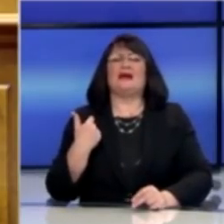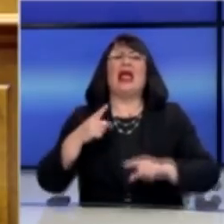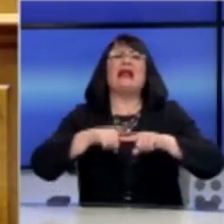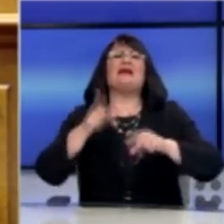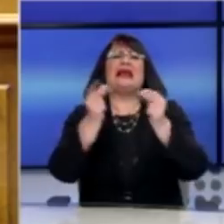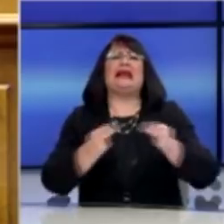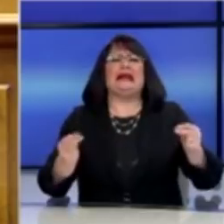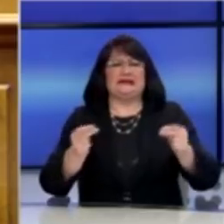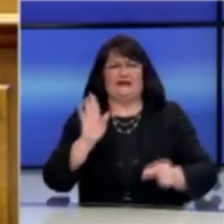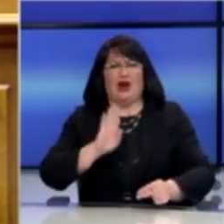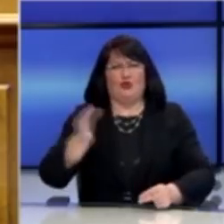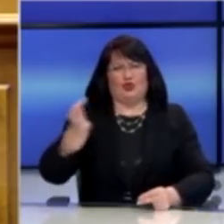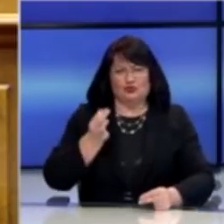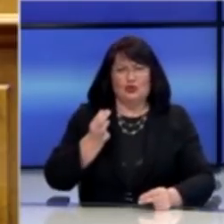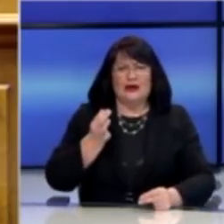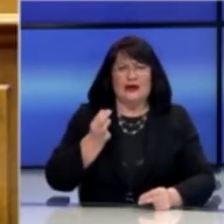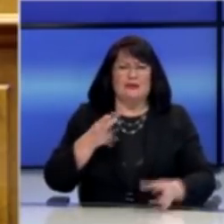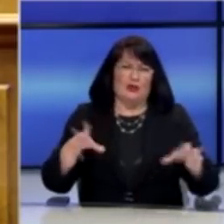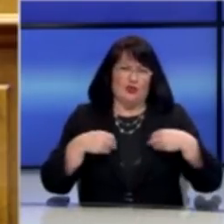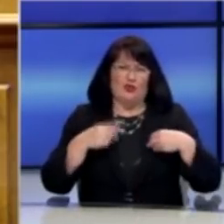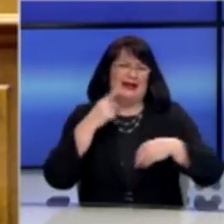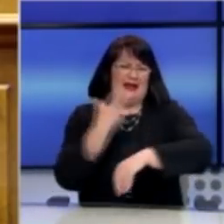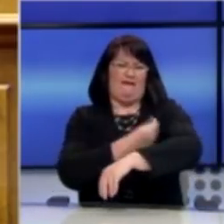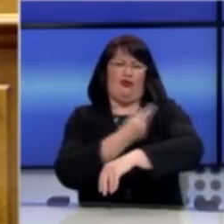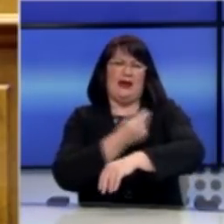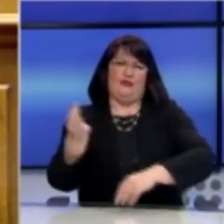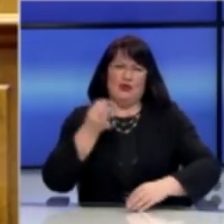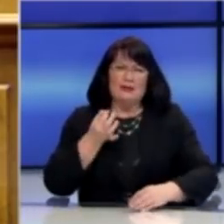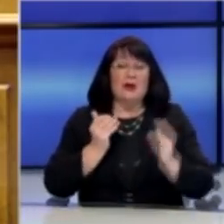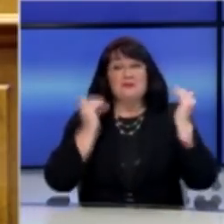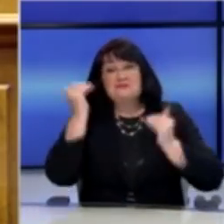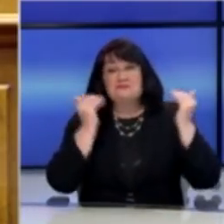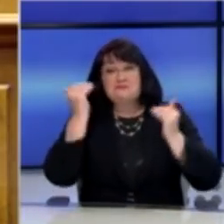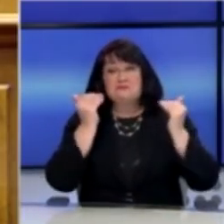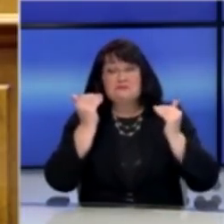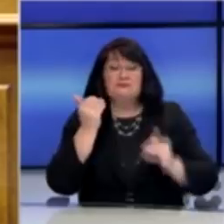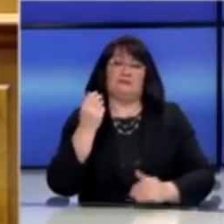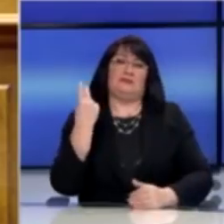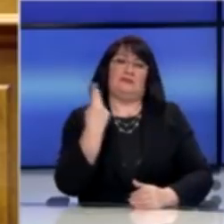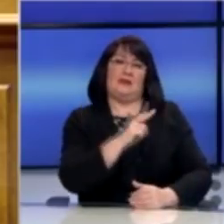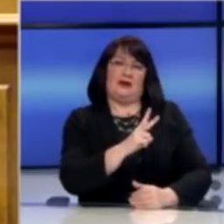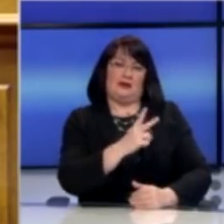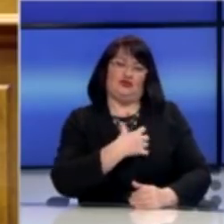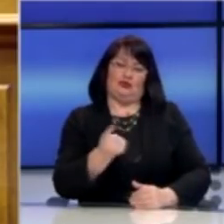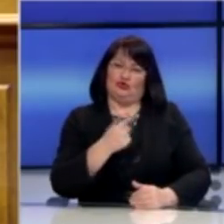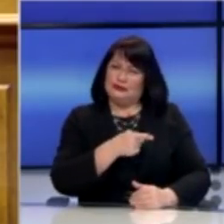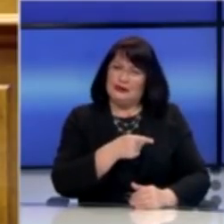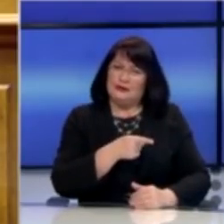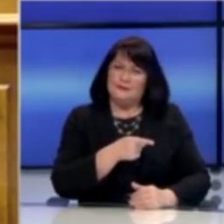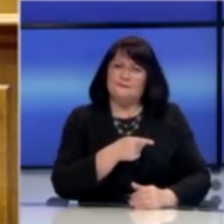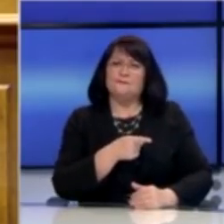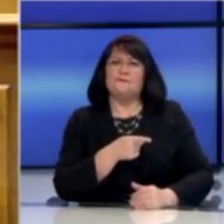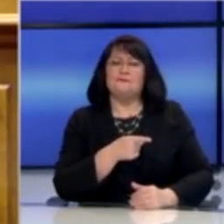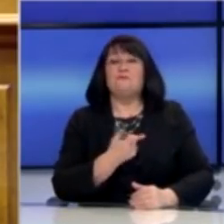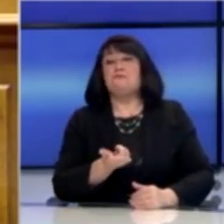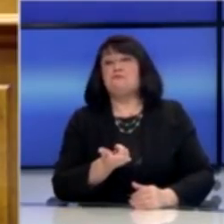της ελληνικής λύσης, παραδοχές τέτοιες προκειμένου να αμφισβητήσουν τη δική σας αξιοπιστία και εδώ